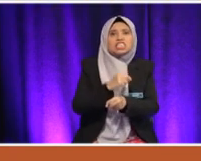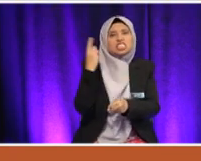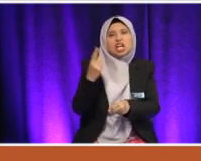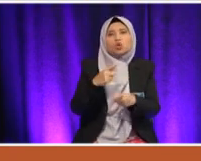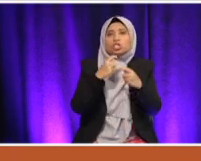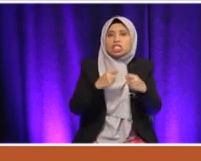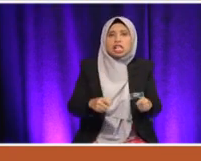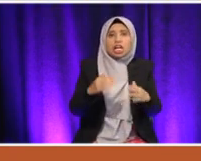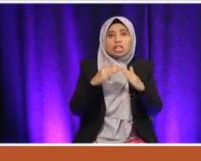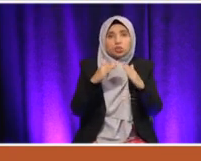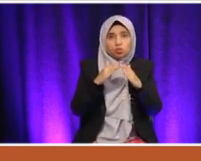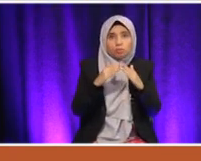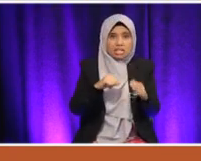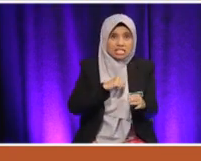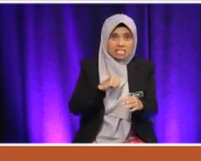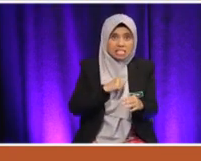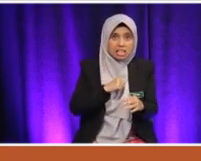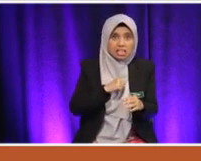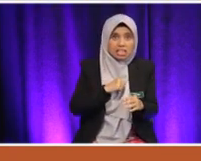di rumah oke